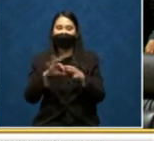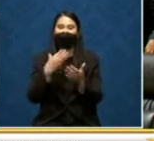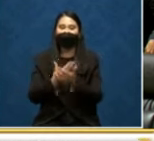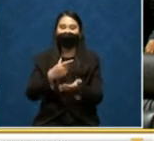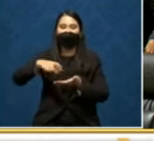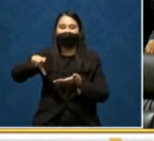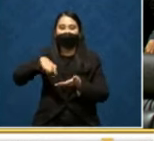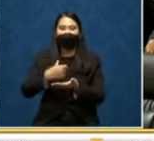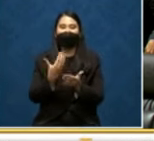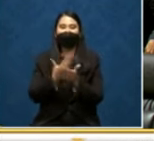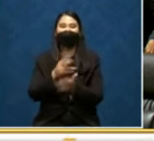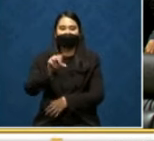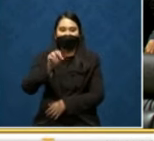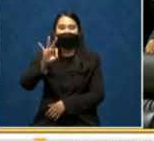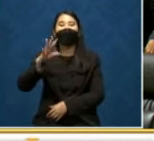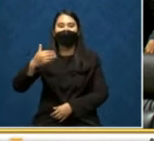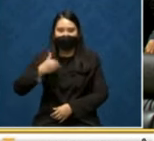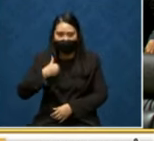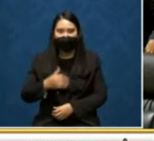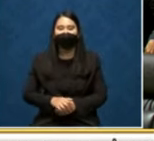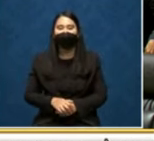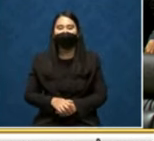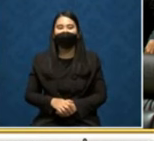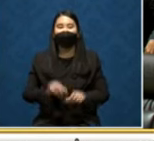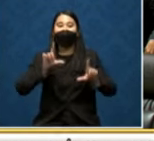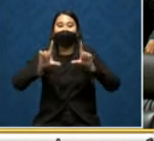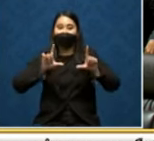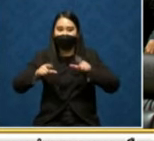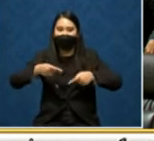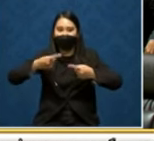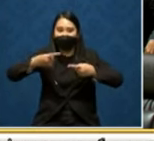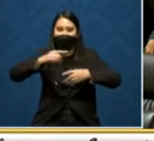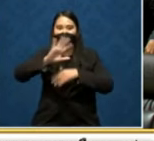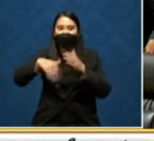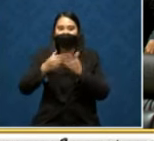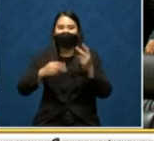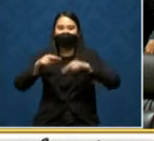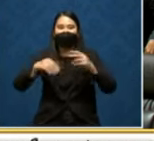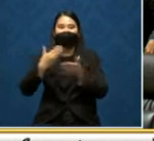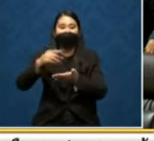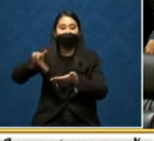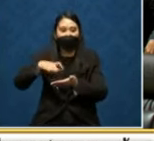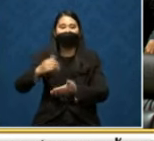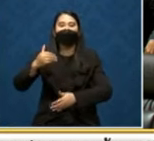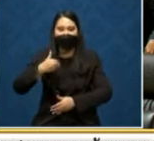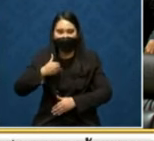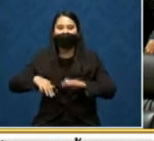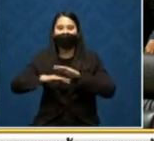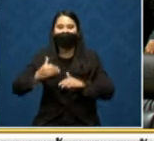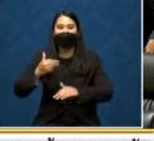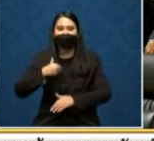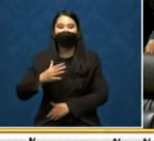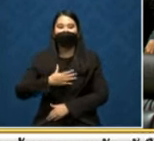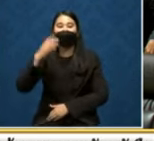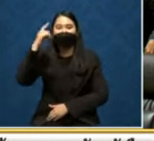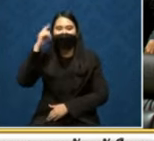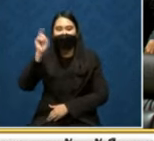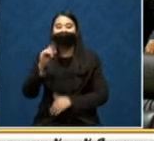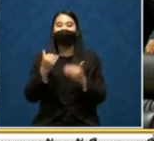หมดให้ครบ 39ล้านก็มีถ้าท่านจะเอาแชทไลน์ทั้งหมดไปตรวจสอบเส้นทางการเงินก็มีเพราะฉะนั้นผมคิดว่า